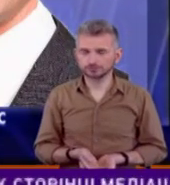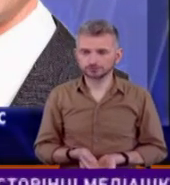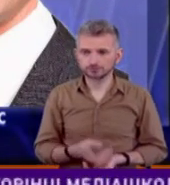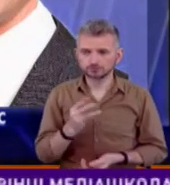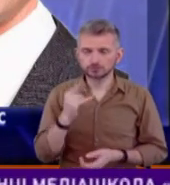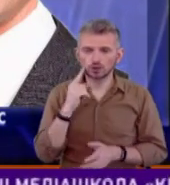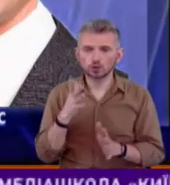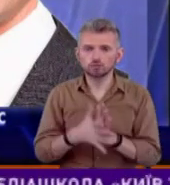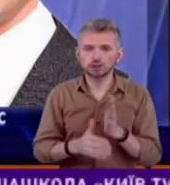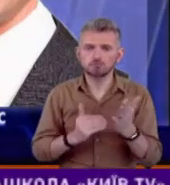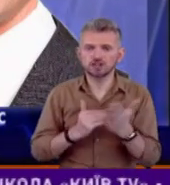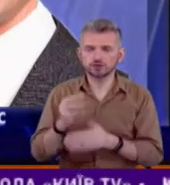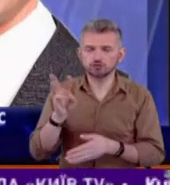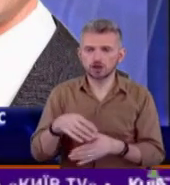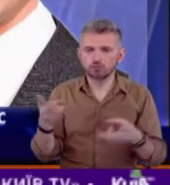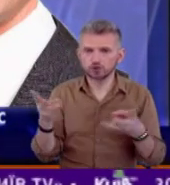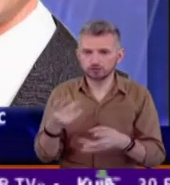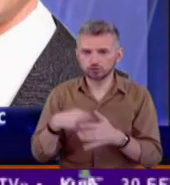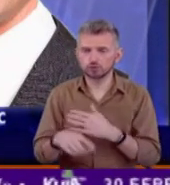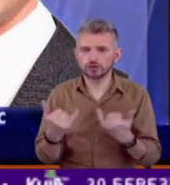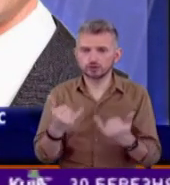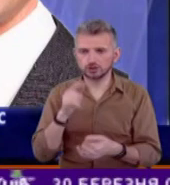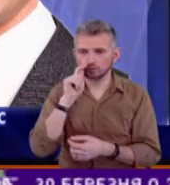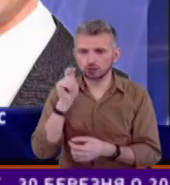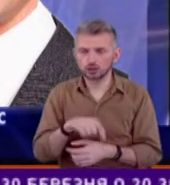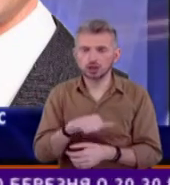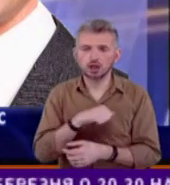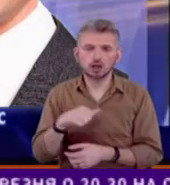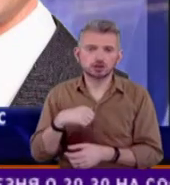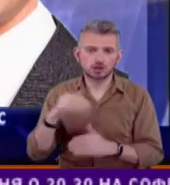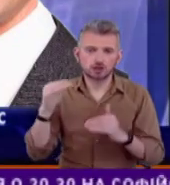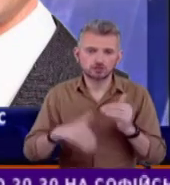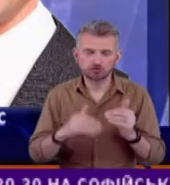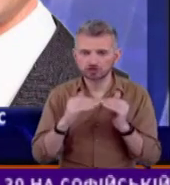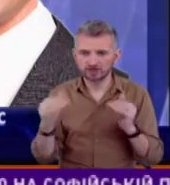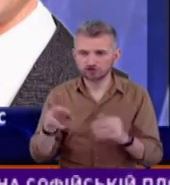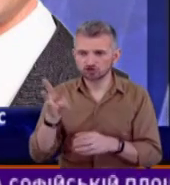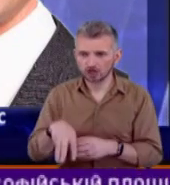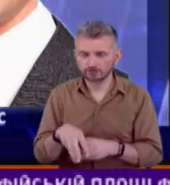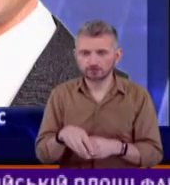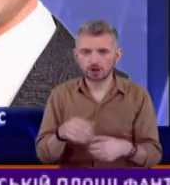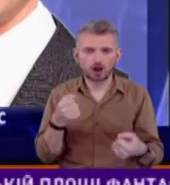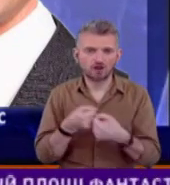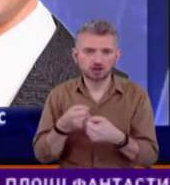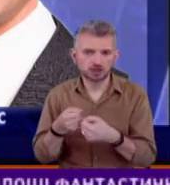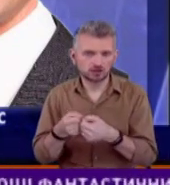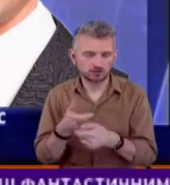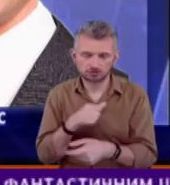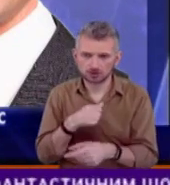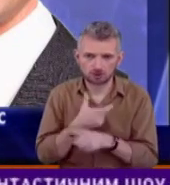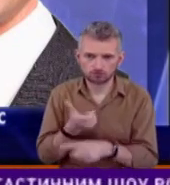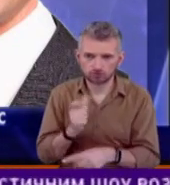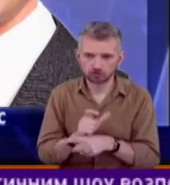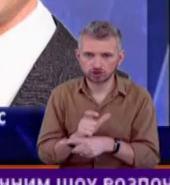Ну, розумієте, підвищувати штрафи потрібні, тому що сьогодні в Україні найнижче рівень штрафів, але аварійність найбільша. То, напевно, якийсь зв'язок